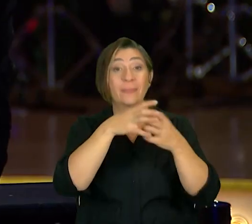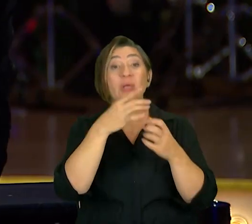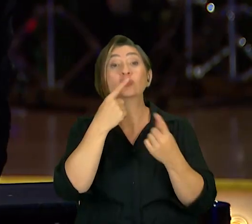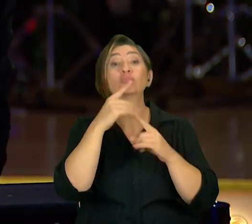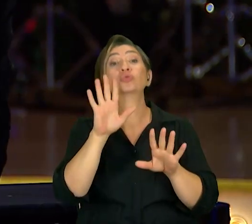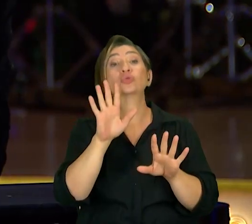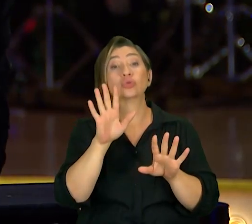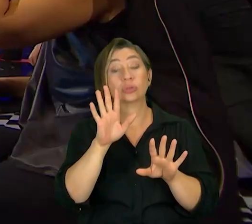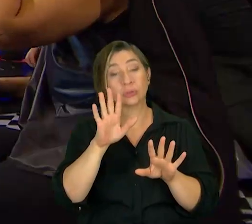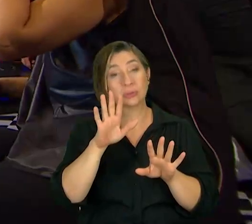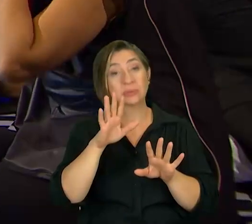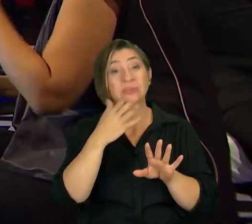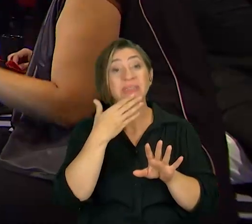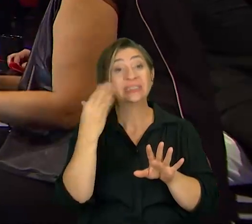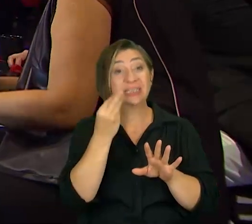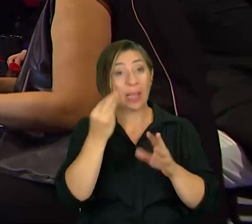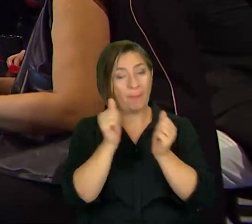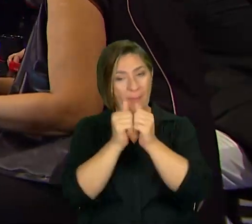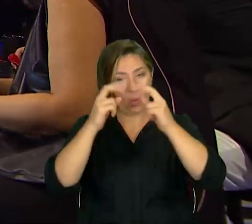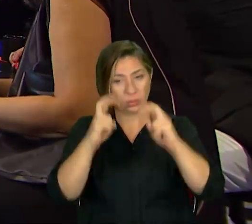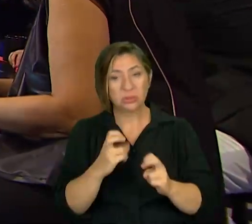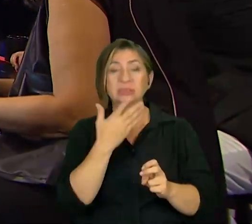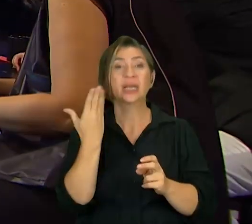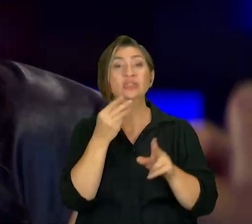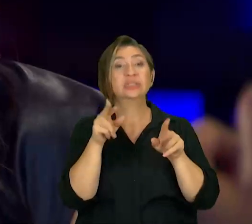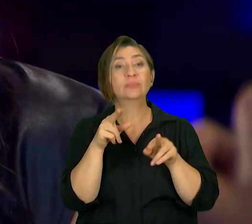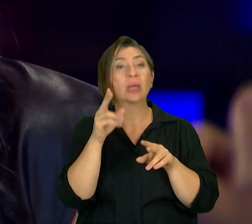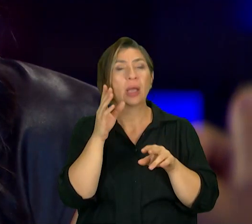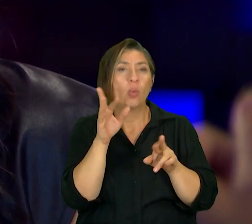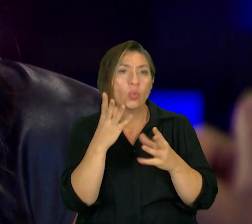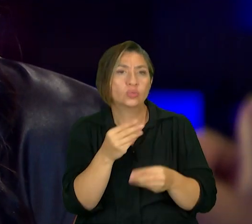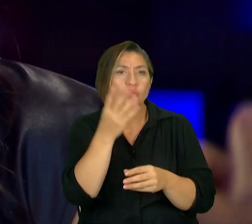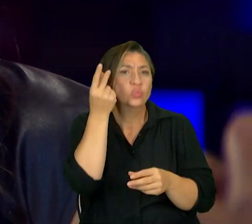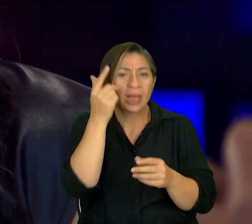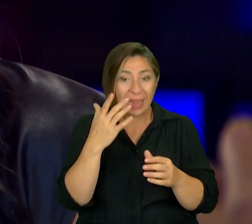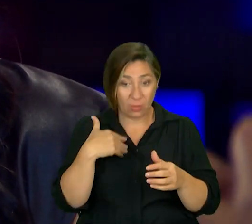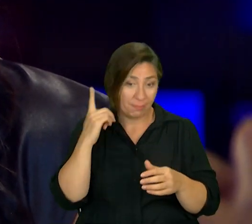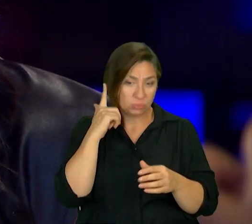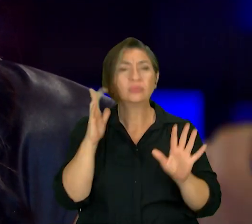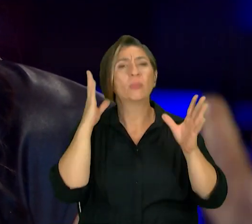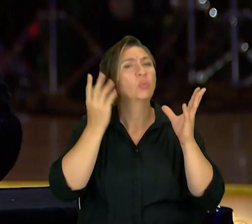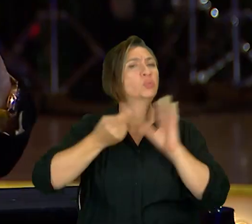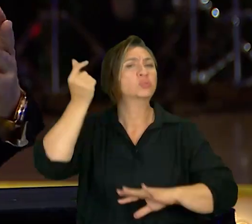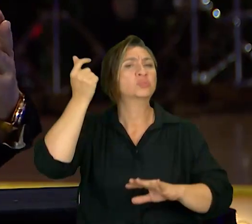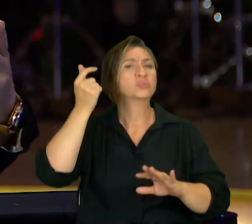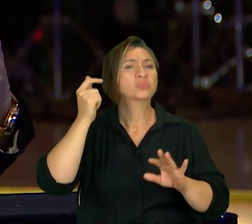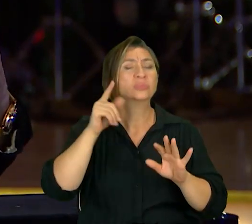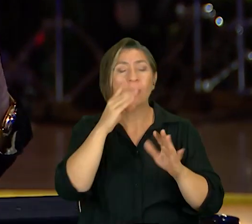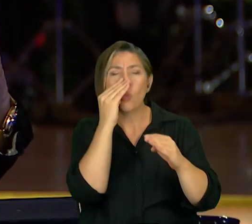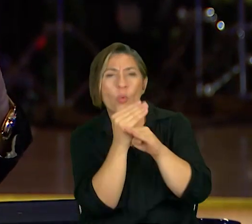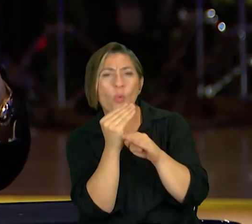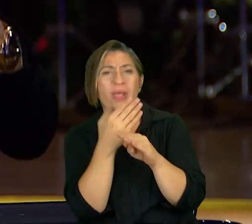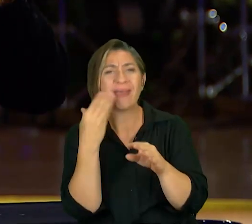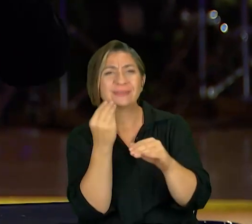etmiyorum yanlış anlaşılmasın. Yok, gençlerle birlikte oturduğun zaman hemen kim olduğunu unutuyorsun. Hemen unutuyorsun. Hemen onlara